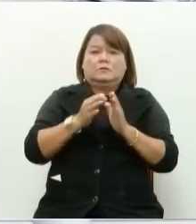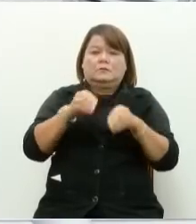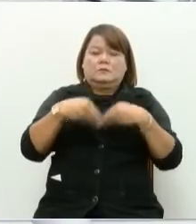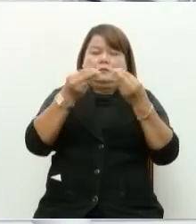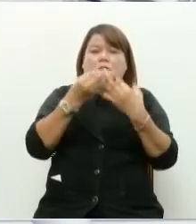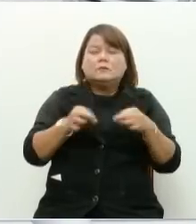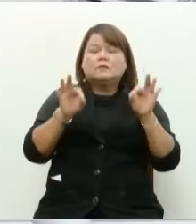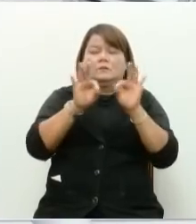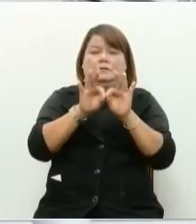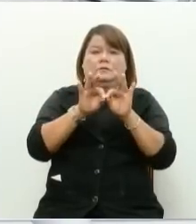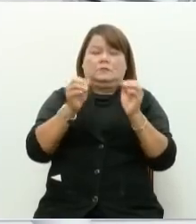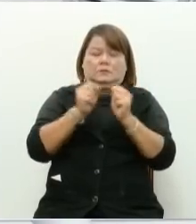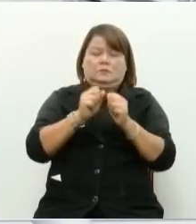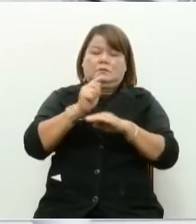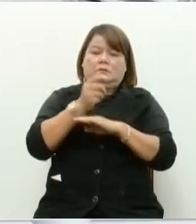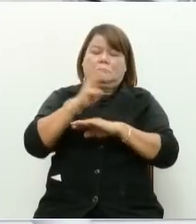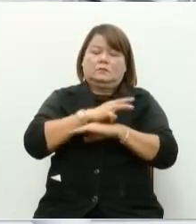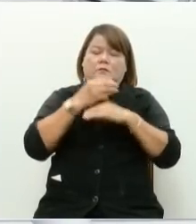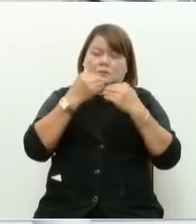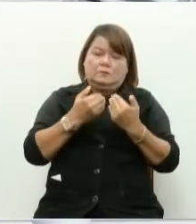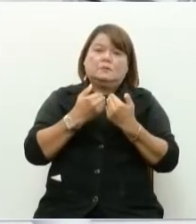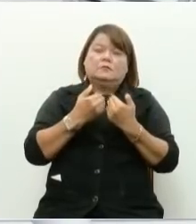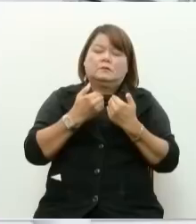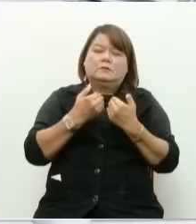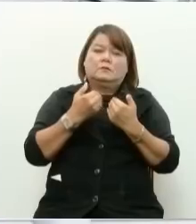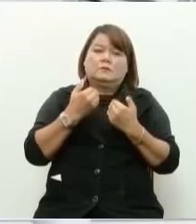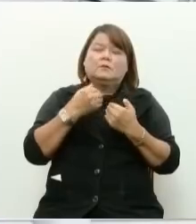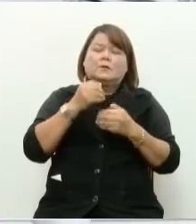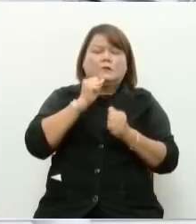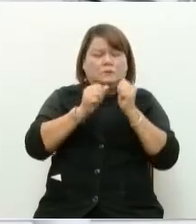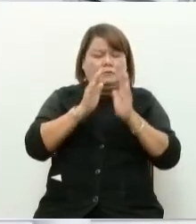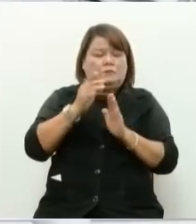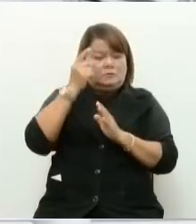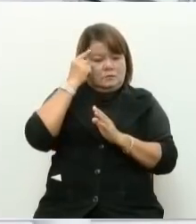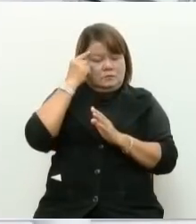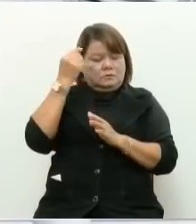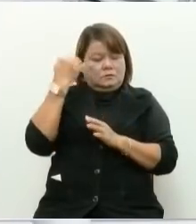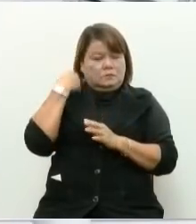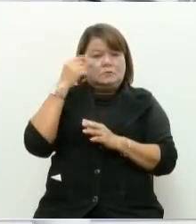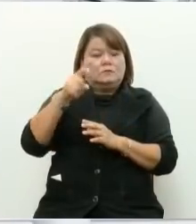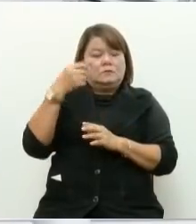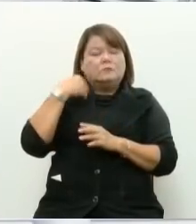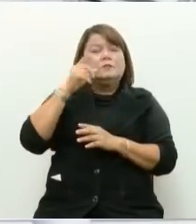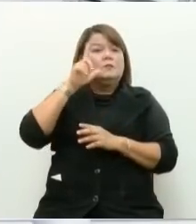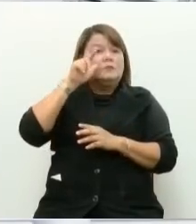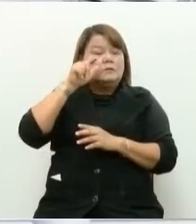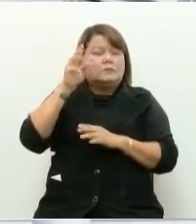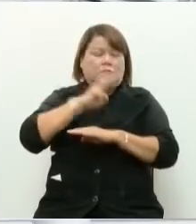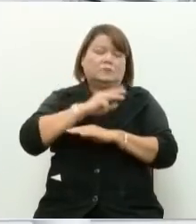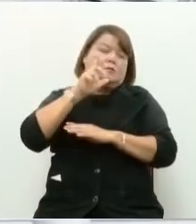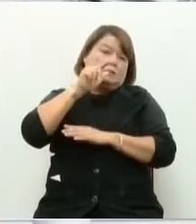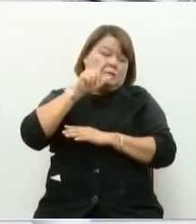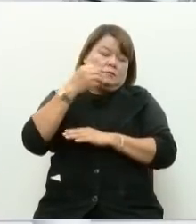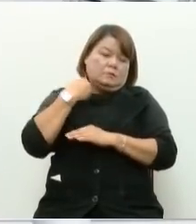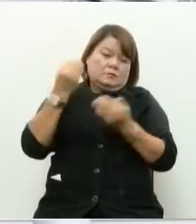ำคัญกับงานวันดังกล่าวเพราะผมคิดว่าทุกคนนะครับที่เราเกิดมาเนี่ยก็ต้องมีแม่แล้ววันแม่เป็นวันที่ลูกจะ